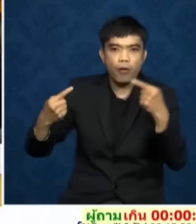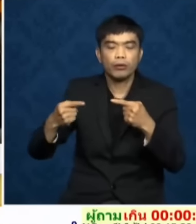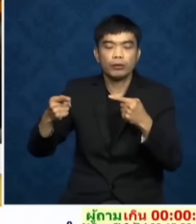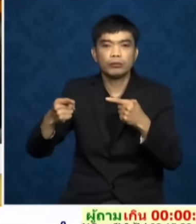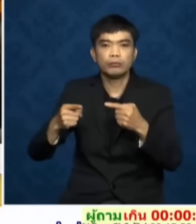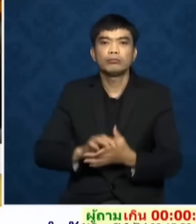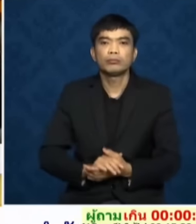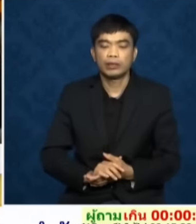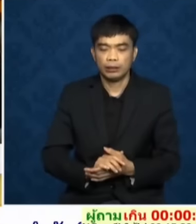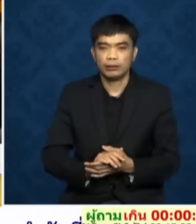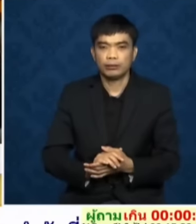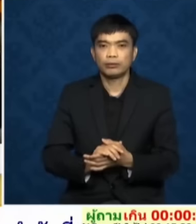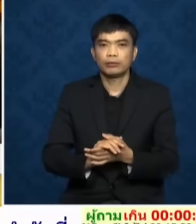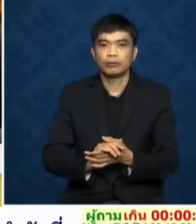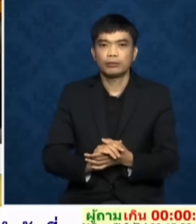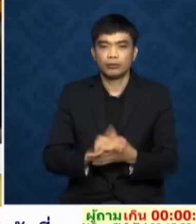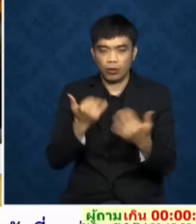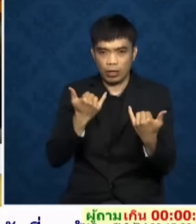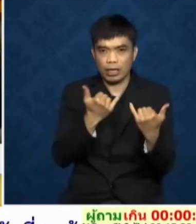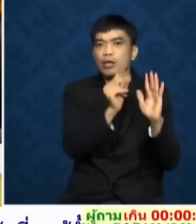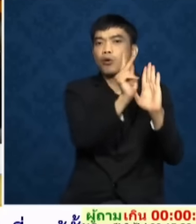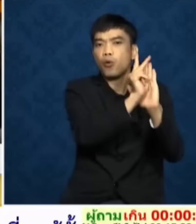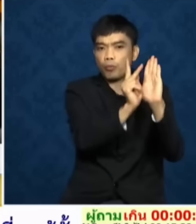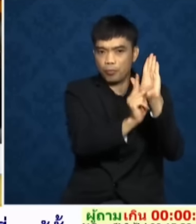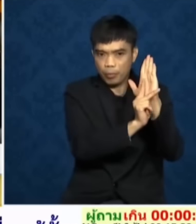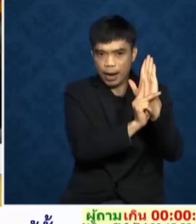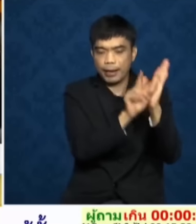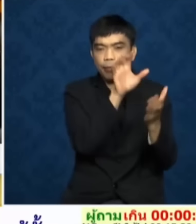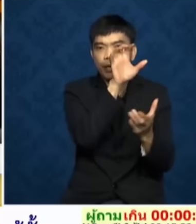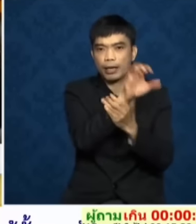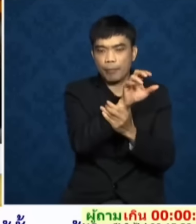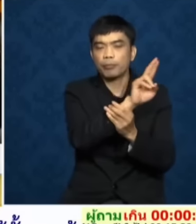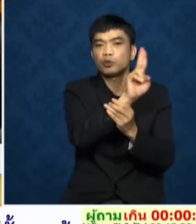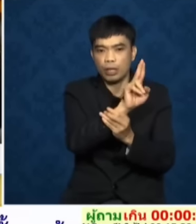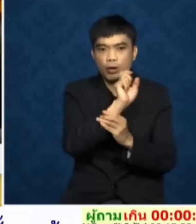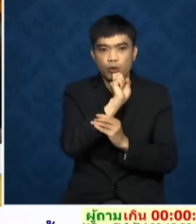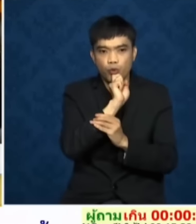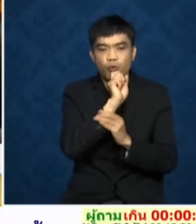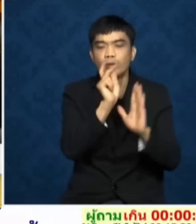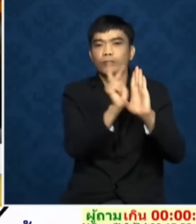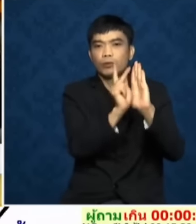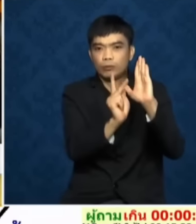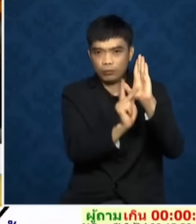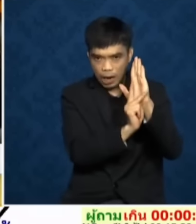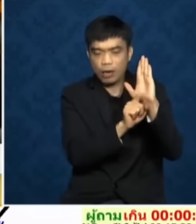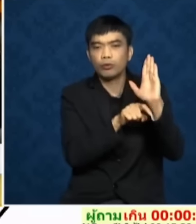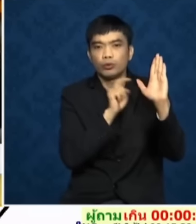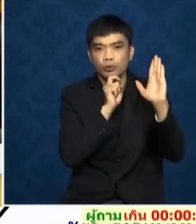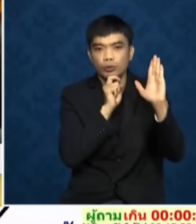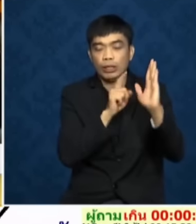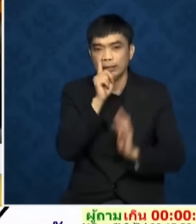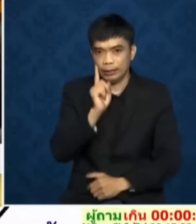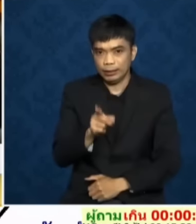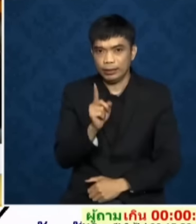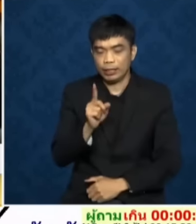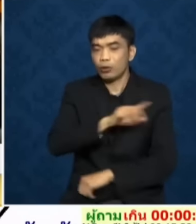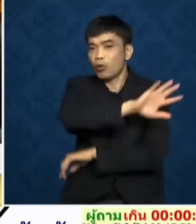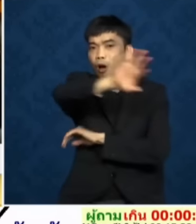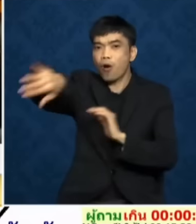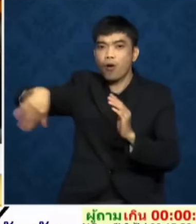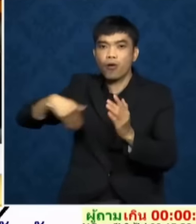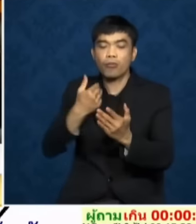นี้นะครับในขณะที่ยังมีกฎหมายอยู่แล้วกฎหมายมันยังดำเนินการอยู่เนี่ยในความเป็นจริงก็คือทุกคนต้องเ